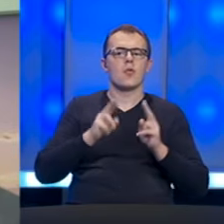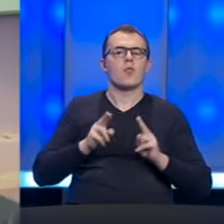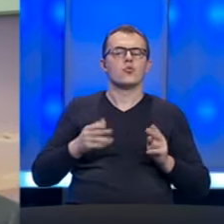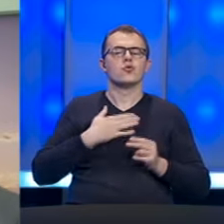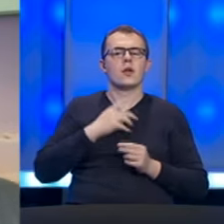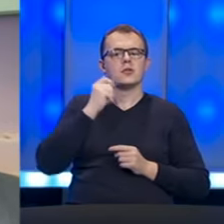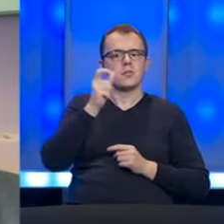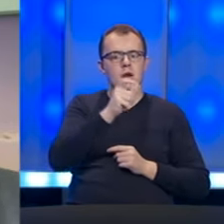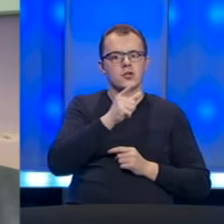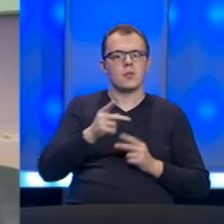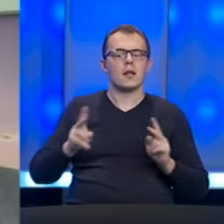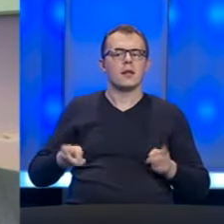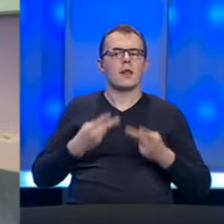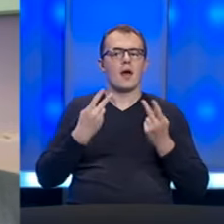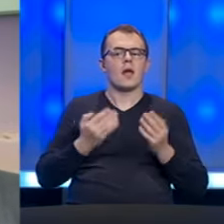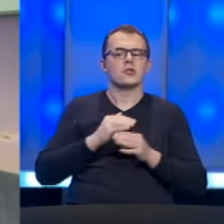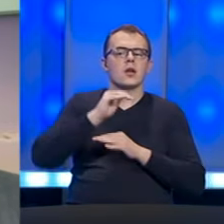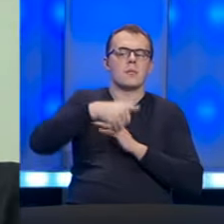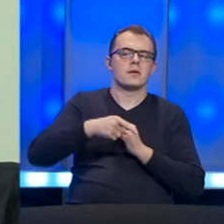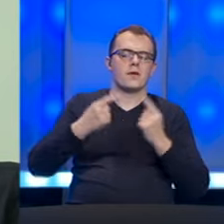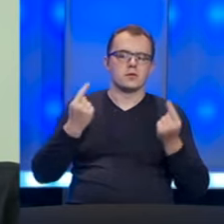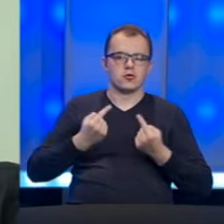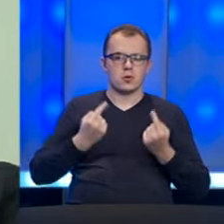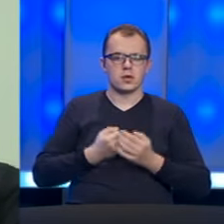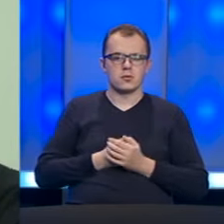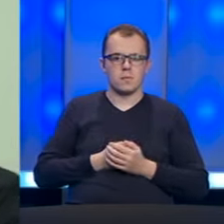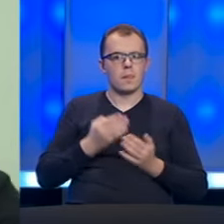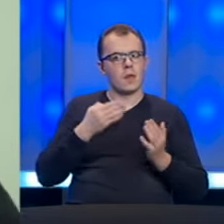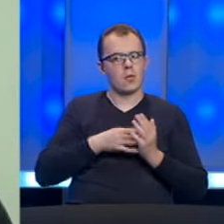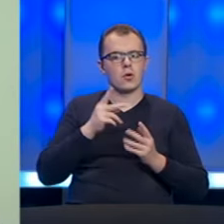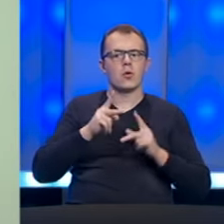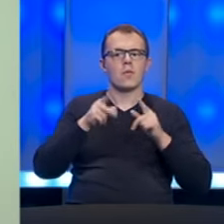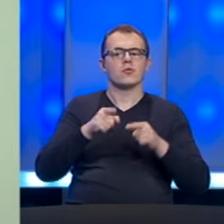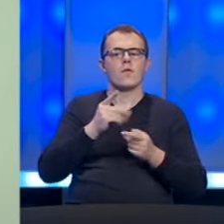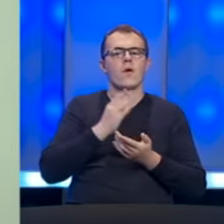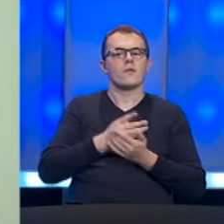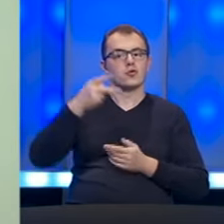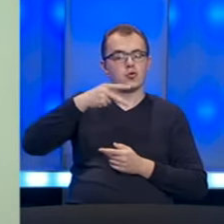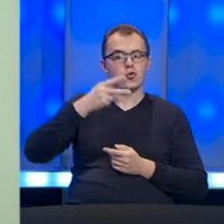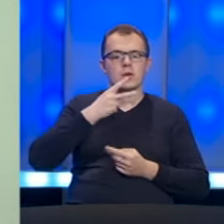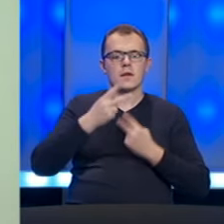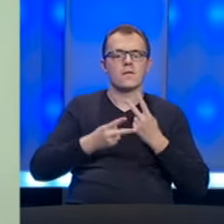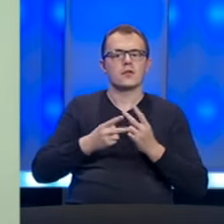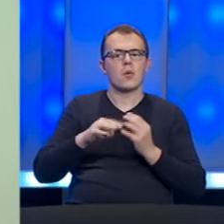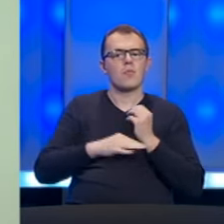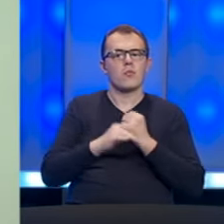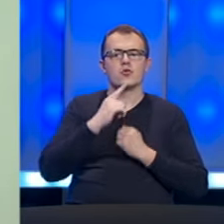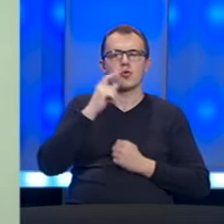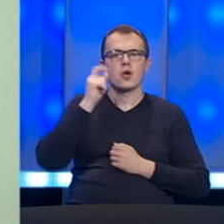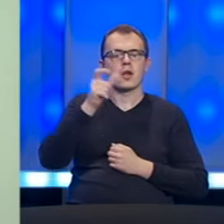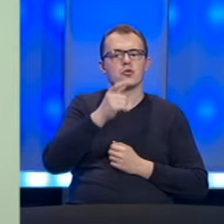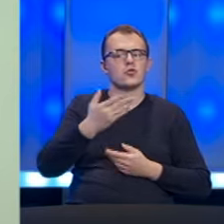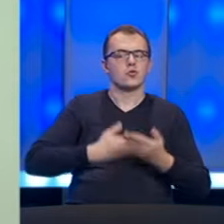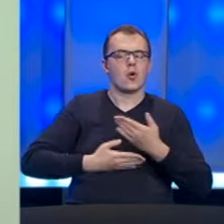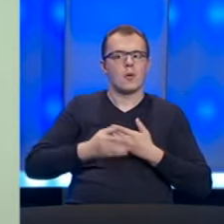našim građanima da lakše prevaziđu u krizu. Konkretno opština Istočni Mostar, ovo je već drugi vid pomoći, paket pomoći koji građani su